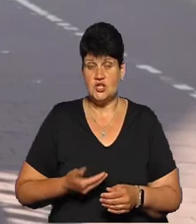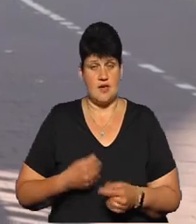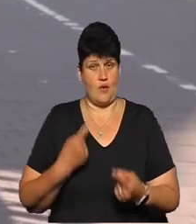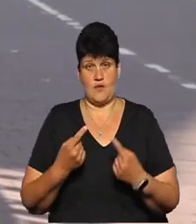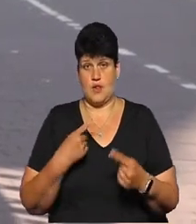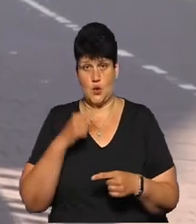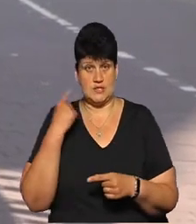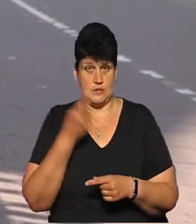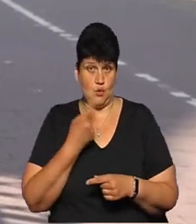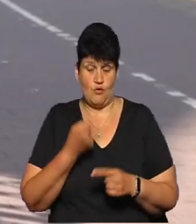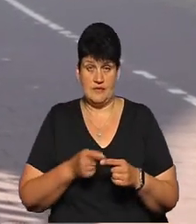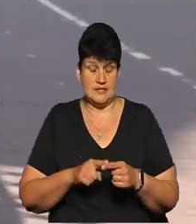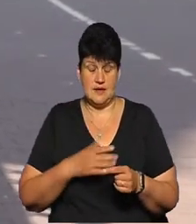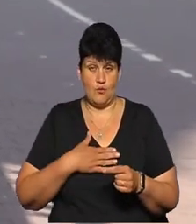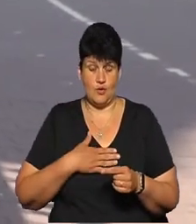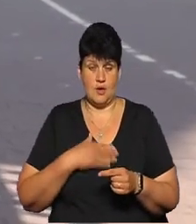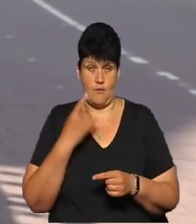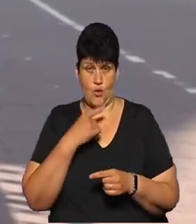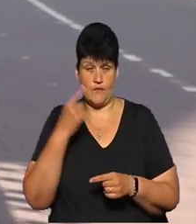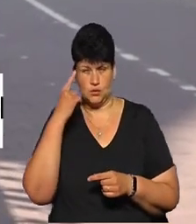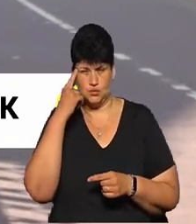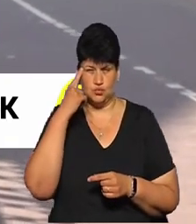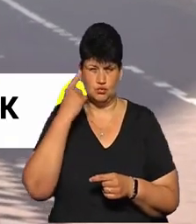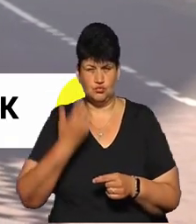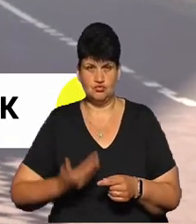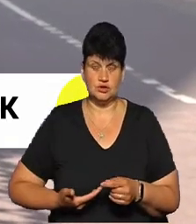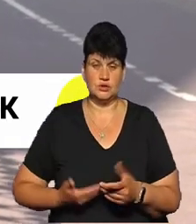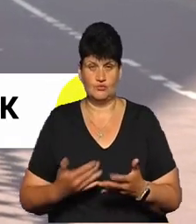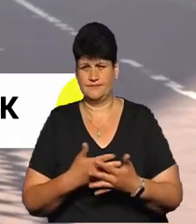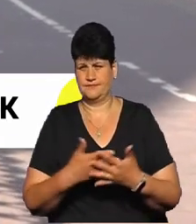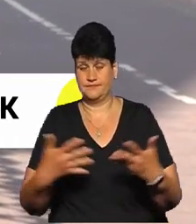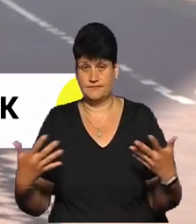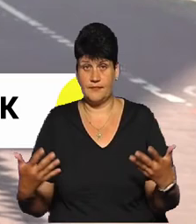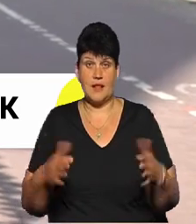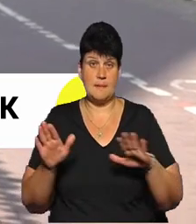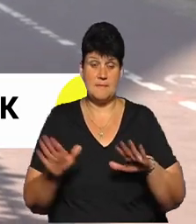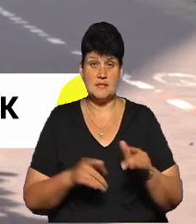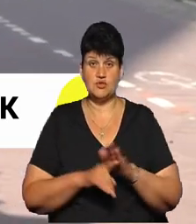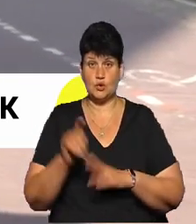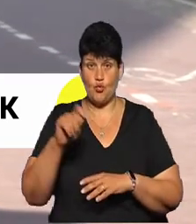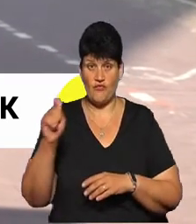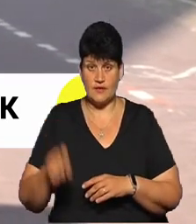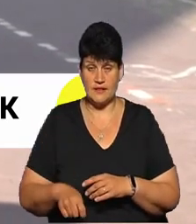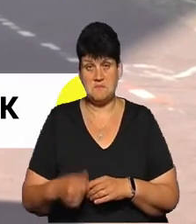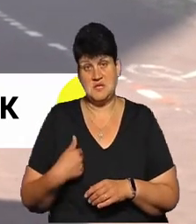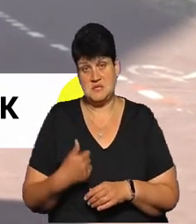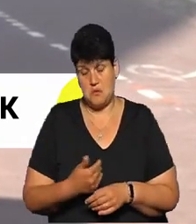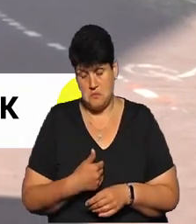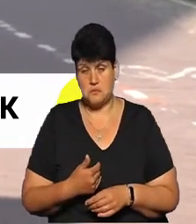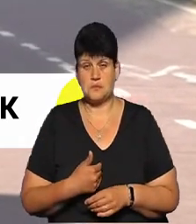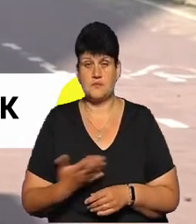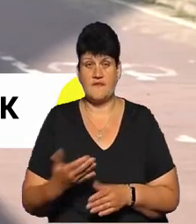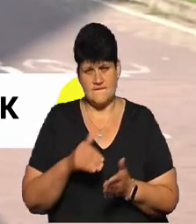мова, якою я думаю, живу і так і інше. Але після початку війни мені захотілося відмовитися